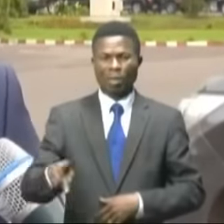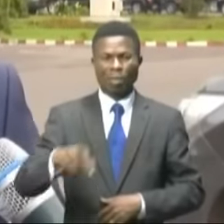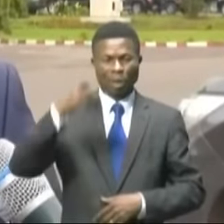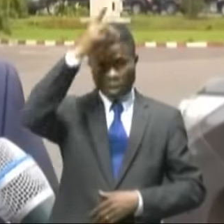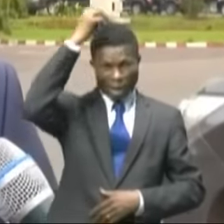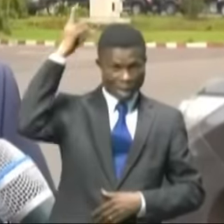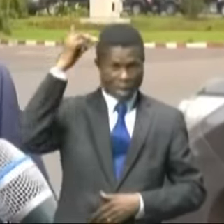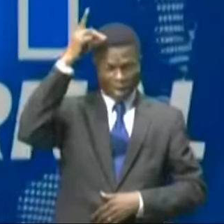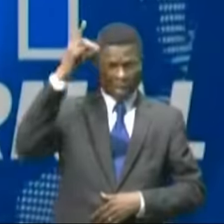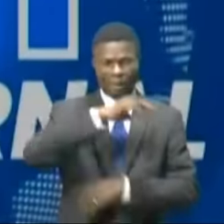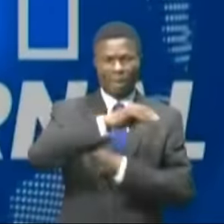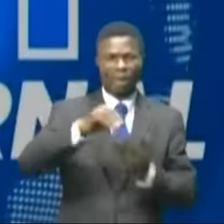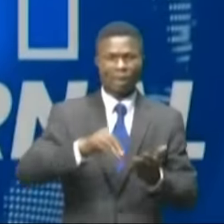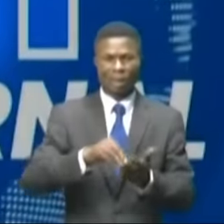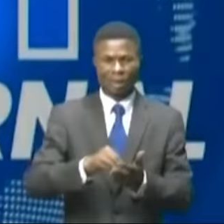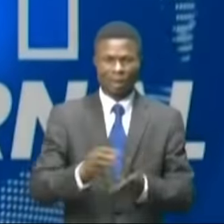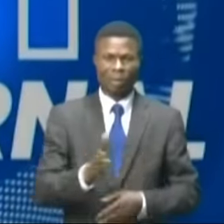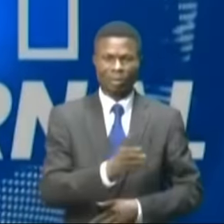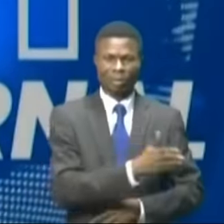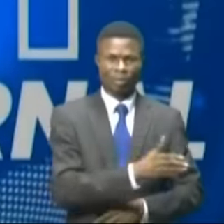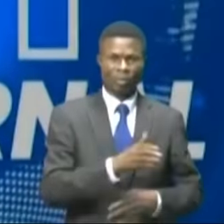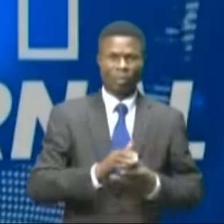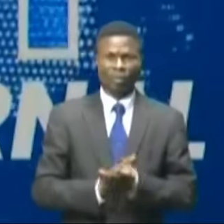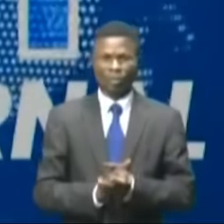Kasaï central.